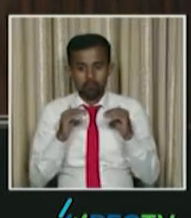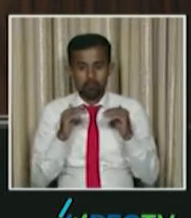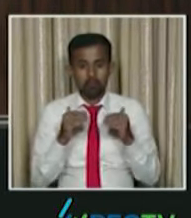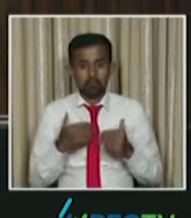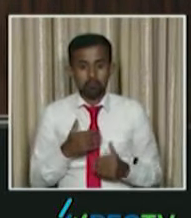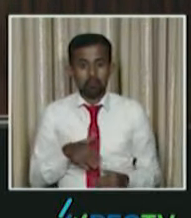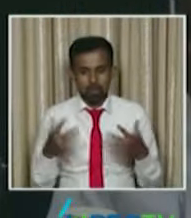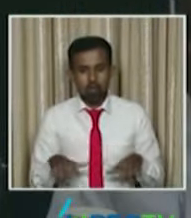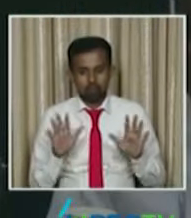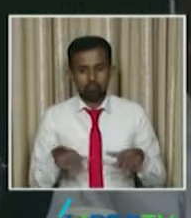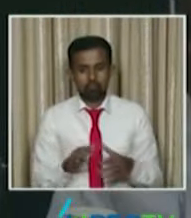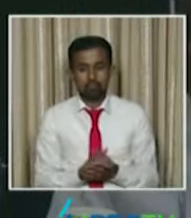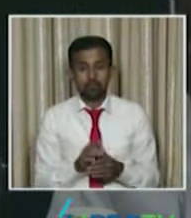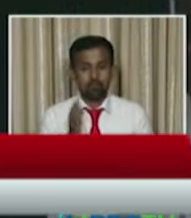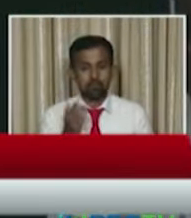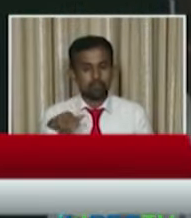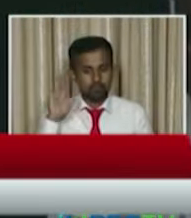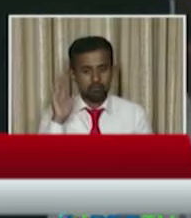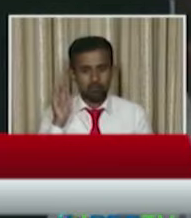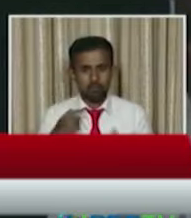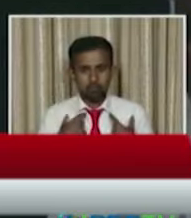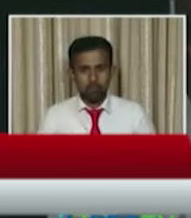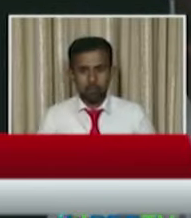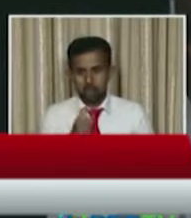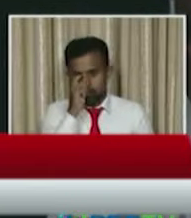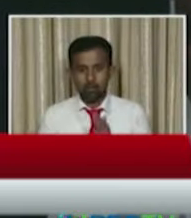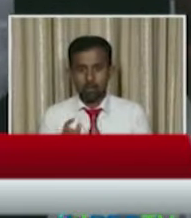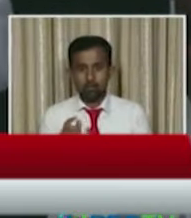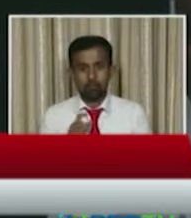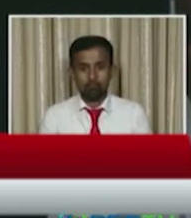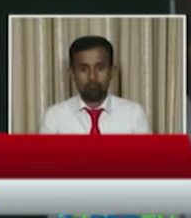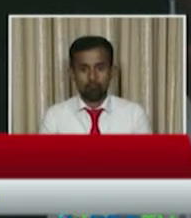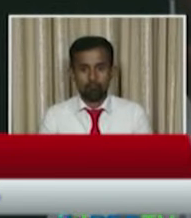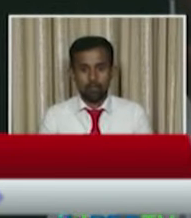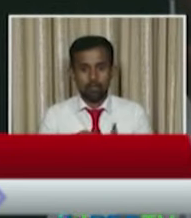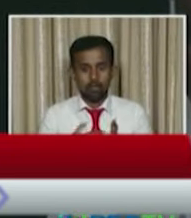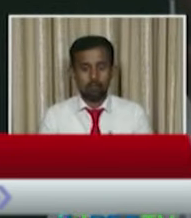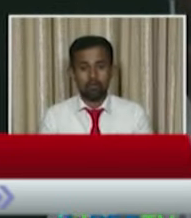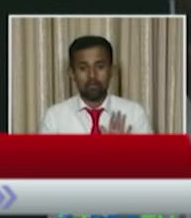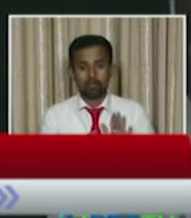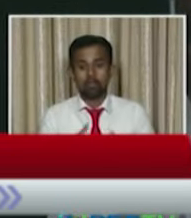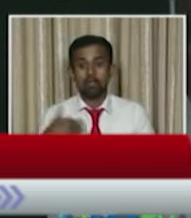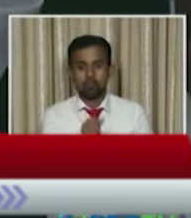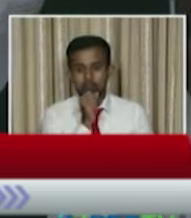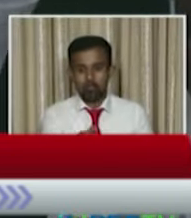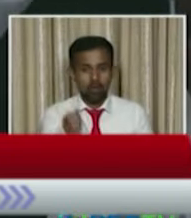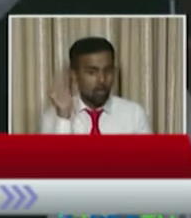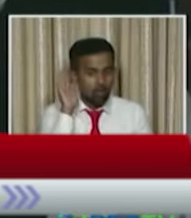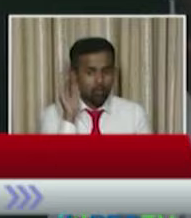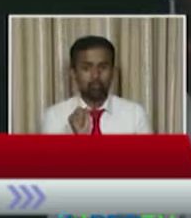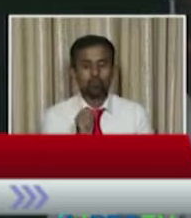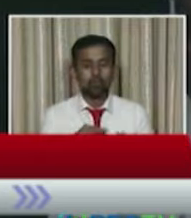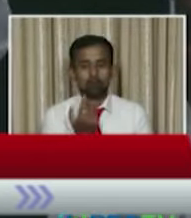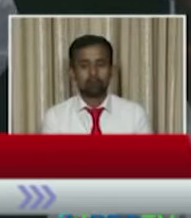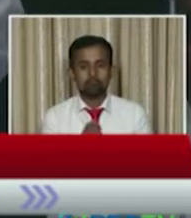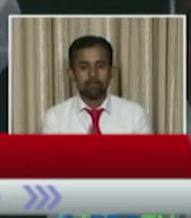මෙතන මුලාසනේ බැලන්ස් කරන්න. වර්තමාන ජනාධිපතිතුමා වරක් මහින්ද රාජපක්ෂ මැතිතුමා මුදල් ඇමති කාලේ එතුමා ආයවැය ඉදිරිපත් කළා. ඉදිරියට බහිනකොට මාධ්‍යයෙන් ඇහුවා මොකද්ද ආයවැය ගැන